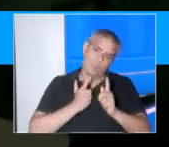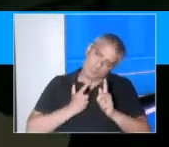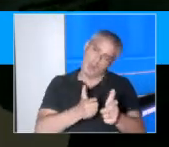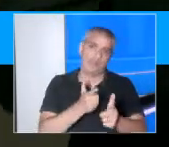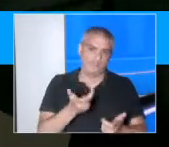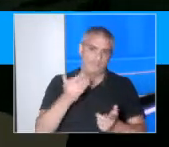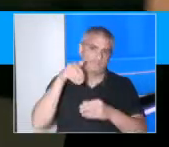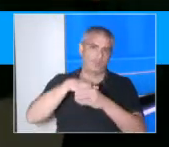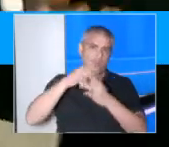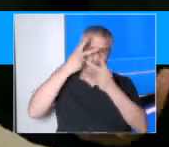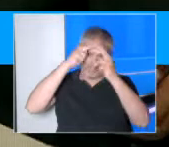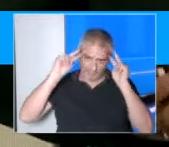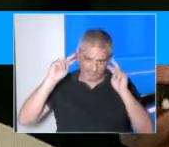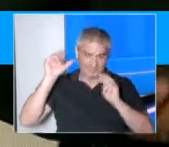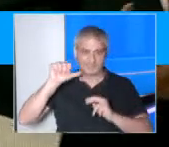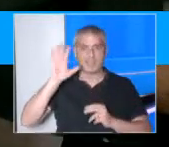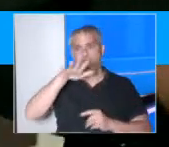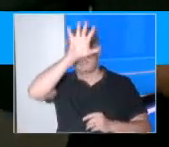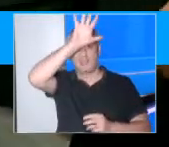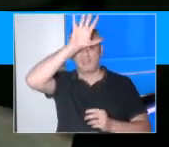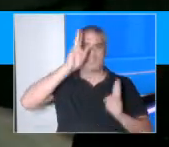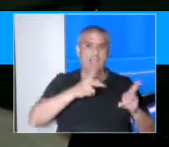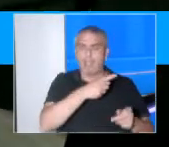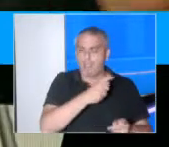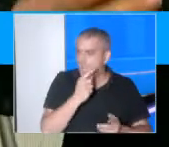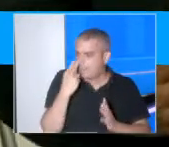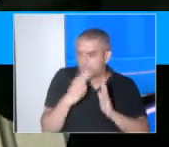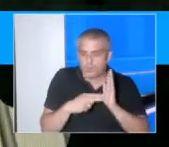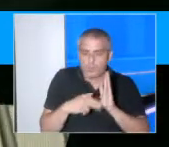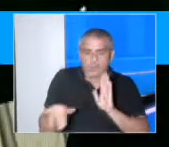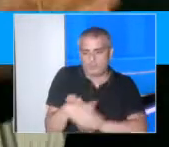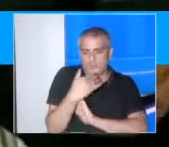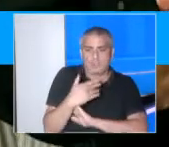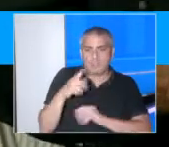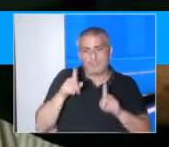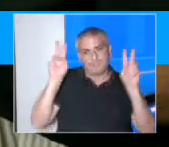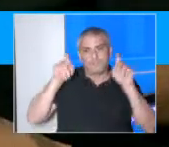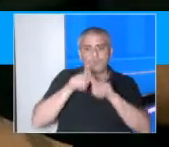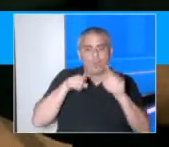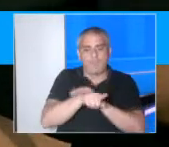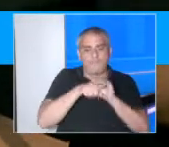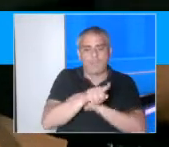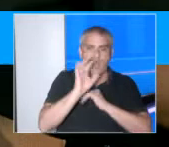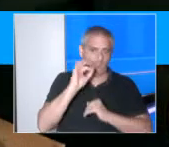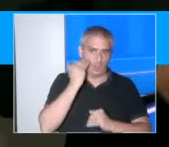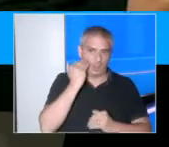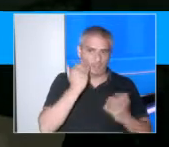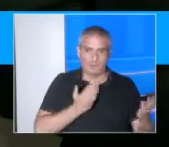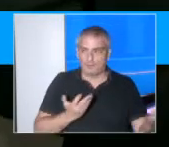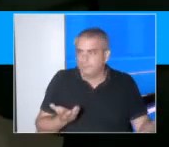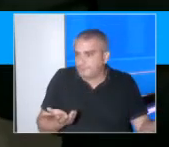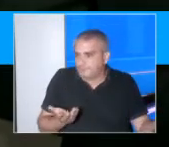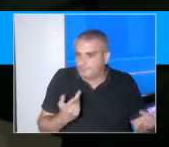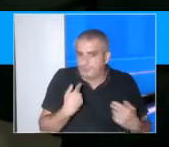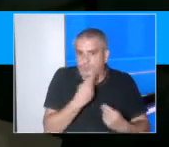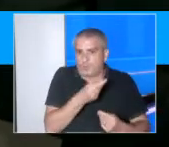נלחמים באפגניסטן וגם בעיראק. ומן הצד השני, התמונות של ההזדיבה, של הבריחה, אפשר לכנות אותה כך מאפגניסטן, מביאות